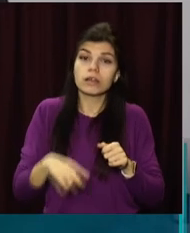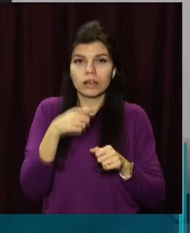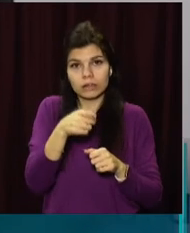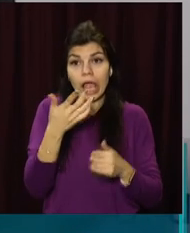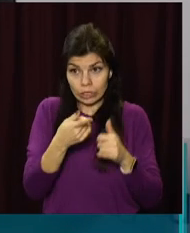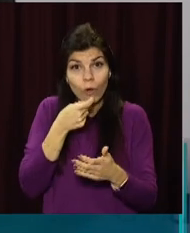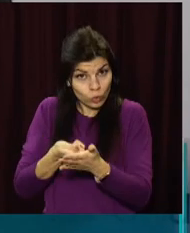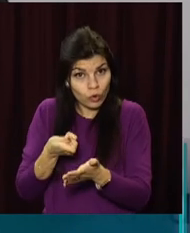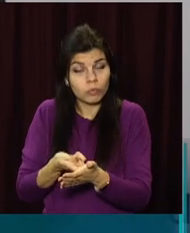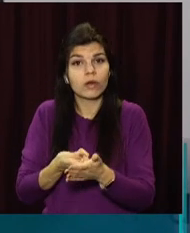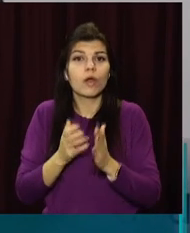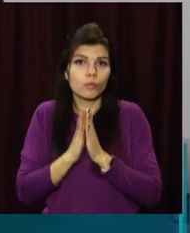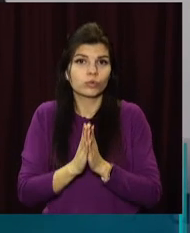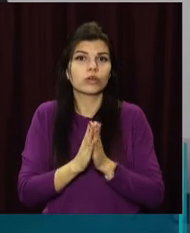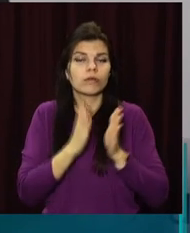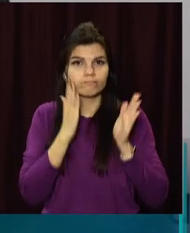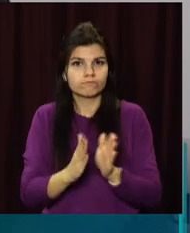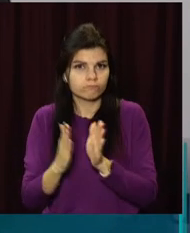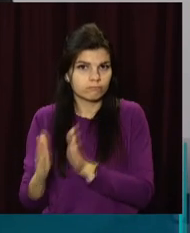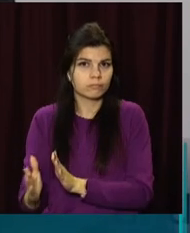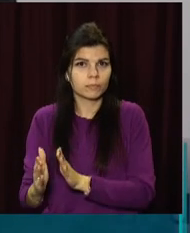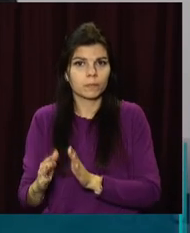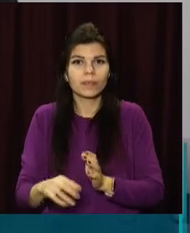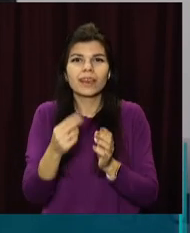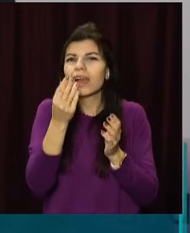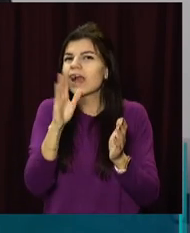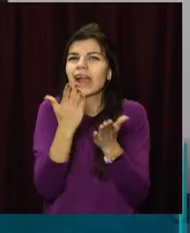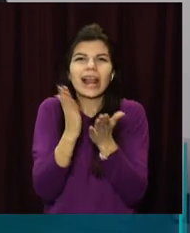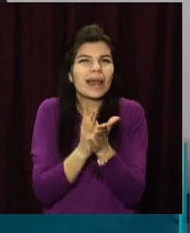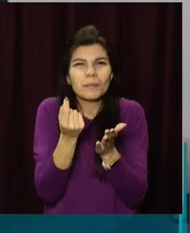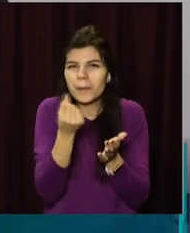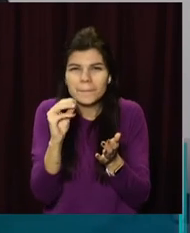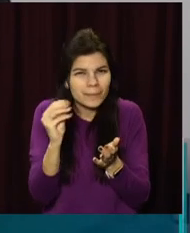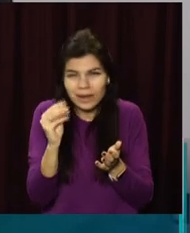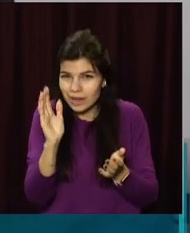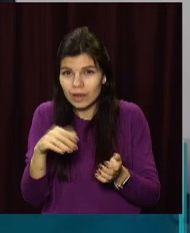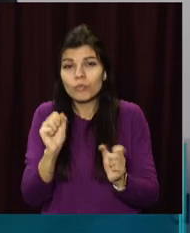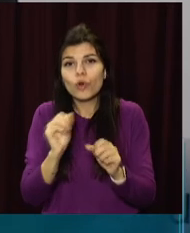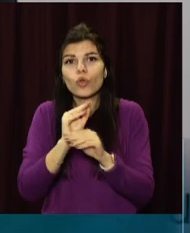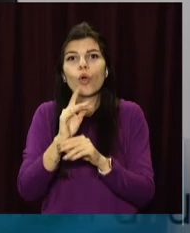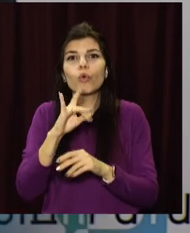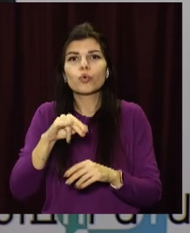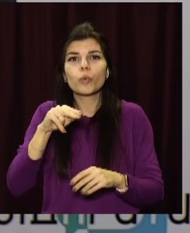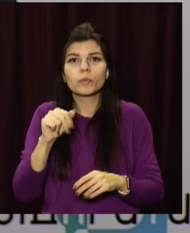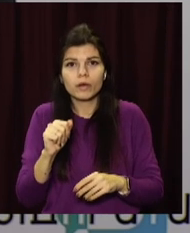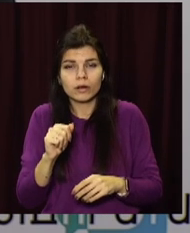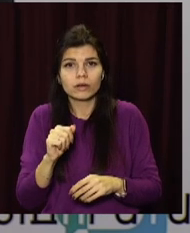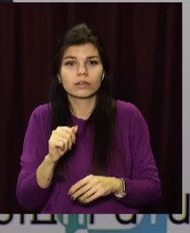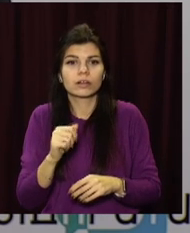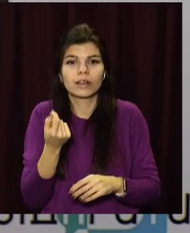або підійдіть до цього більш-менш виважено. До крихт хліба додайте